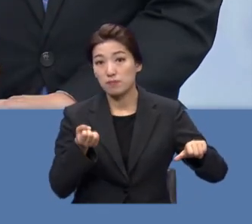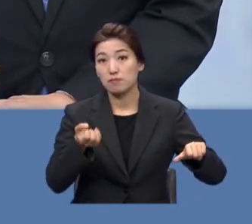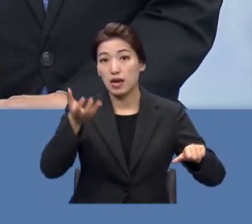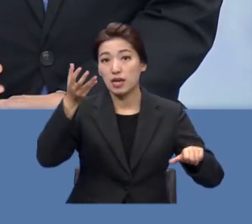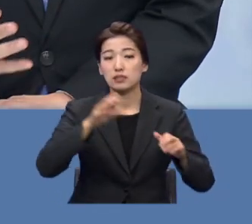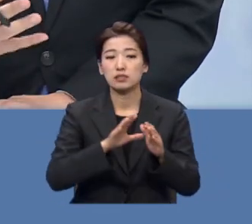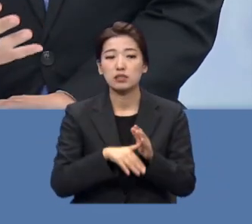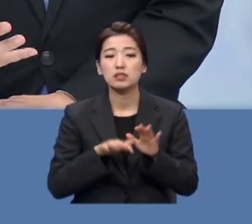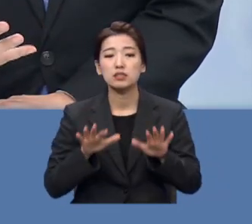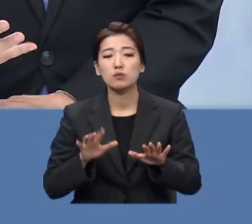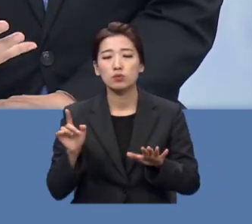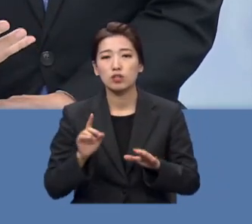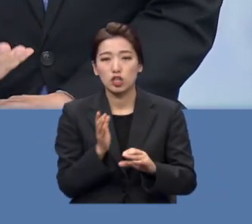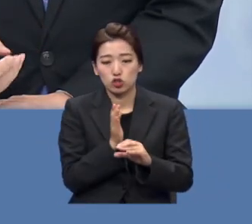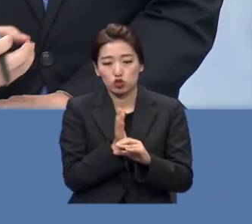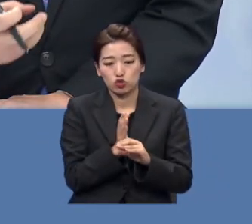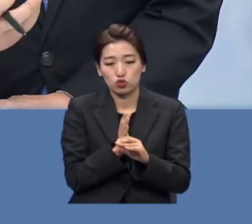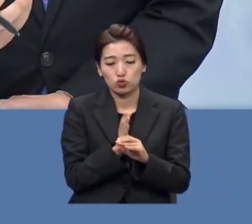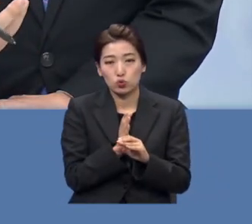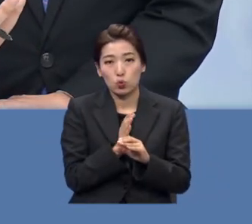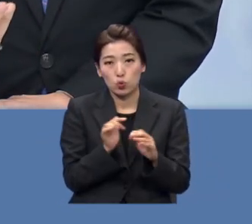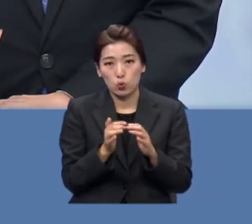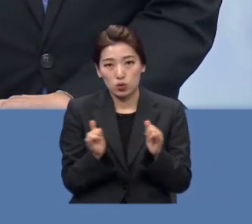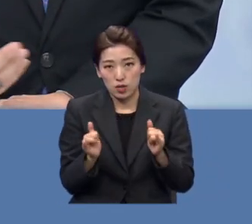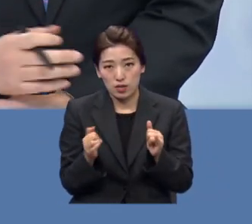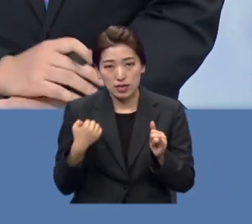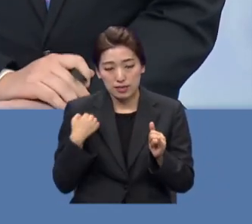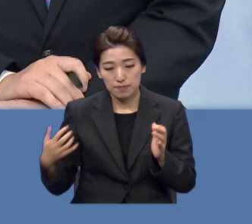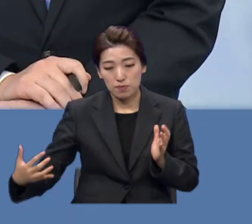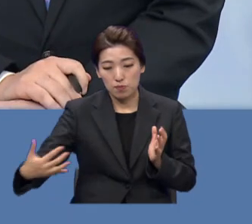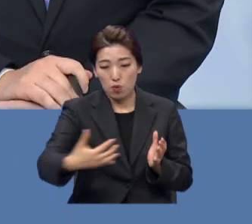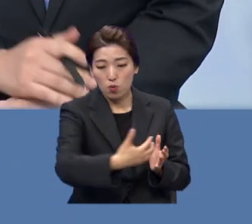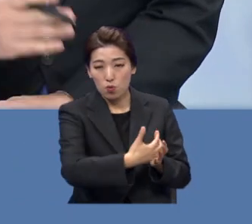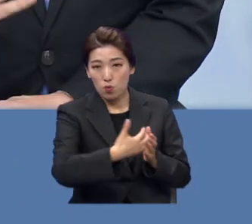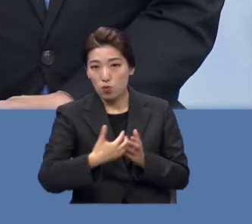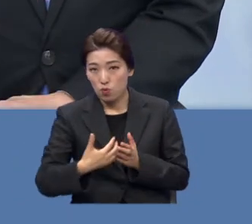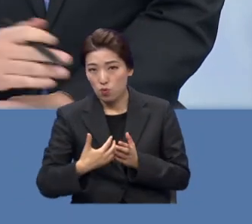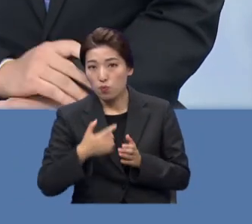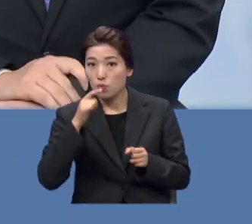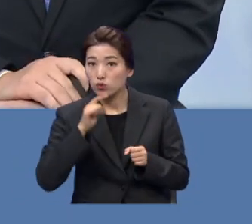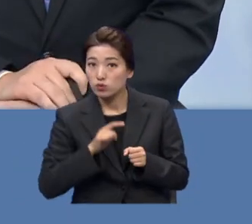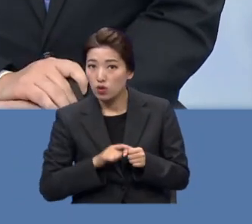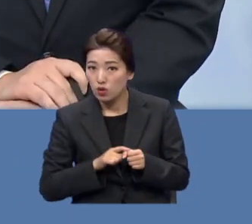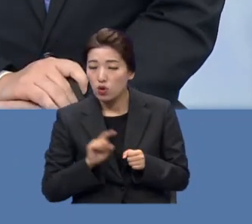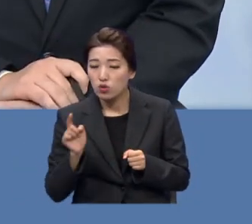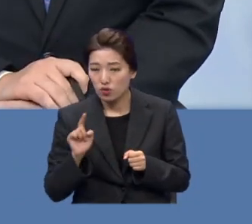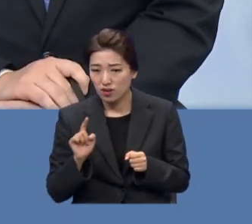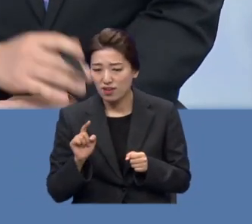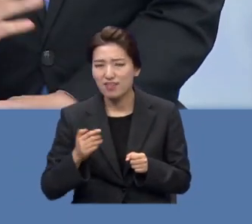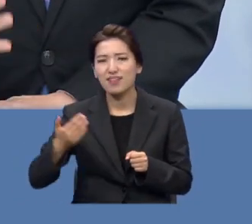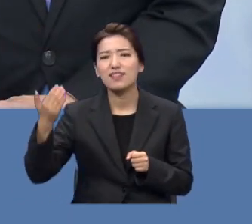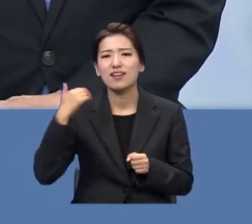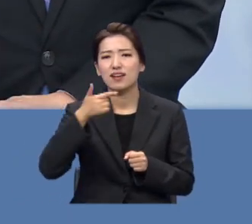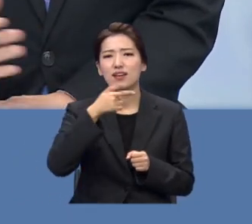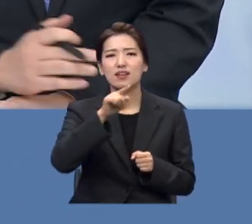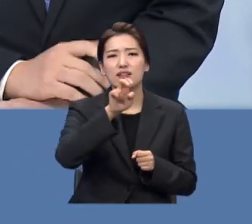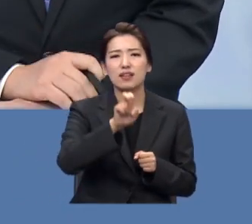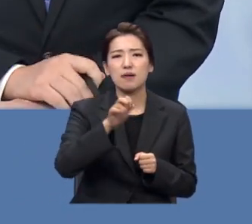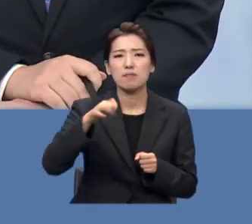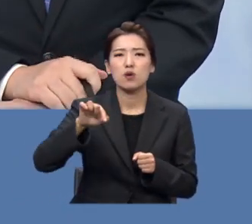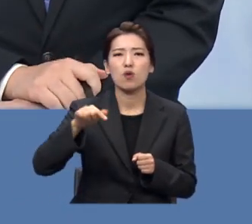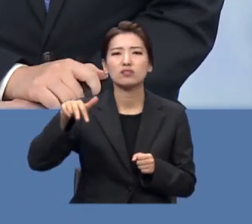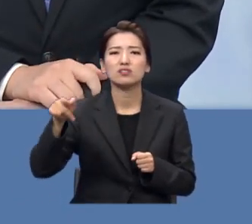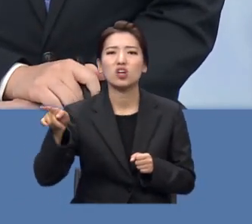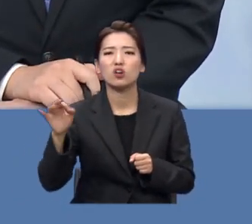타개하고 중도층 외연을 확장하기 위해서는 우리가 일명 말씀하신 소장파로 대표되는 남원정 중에 한